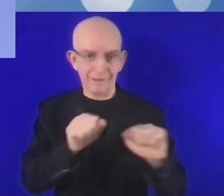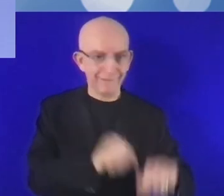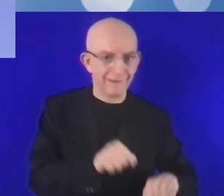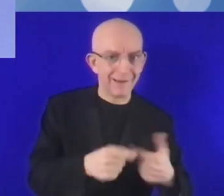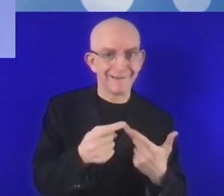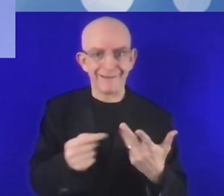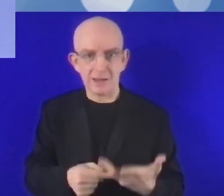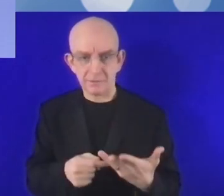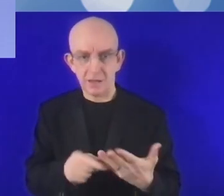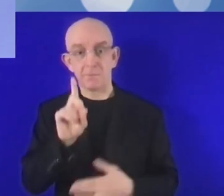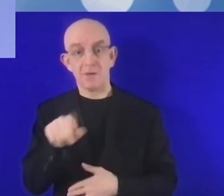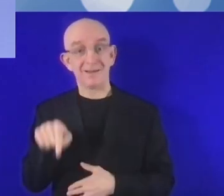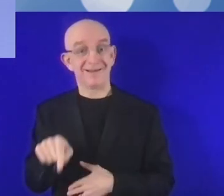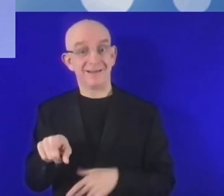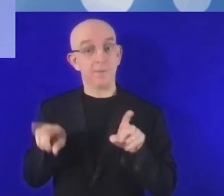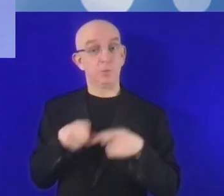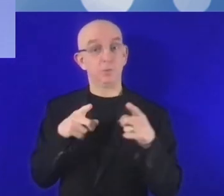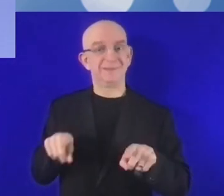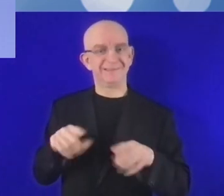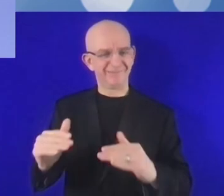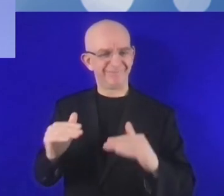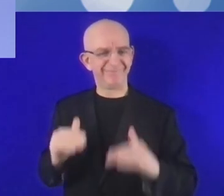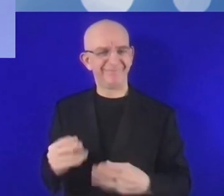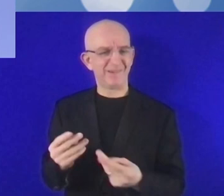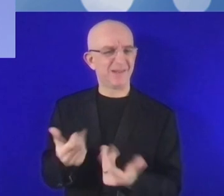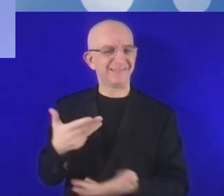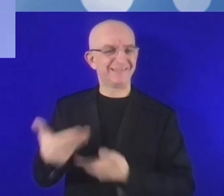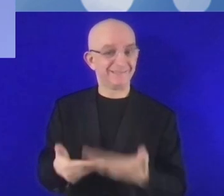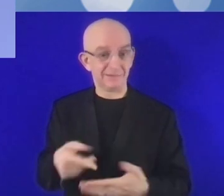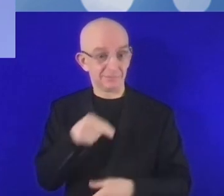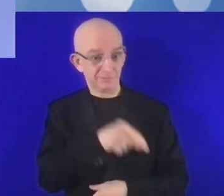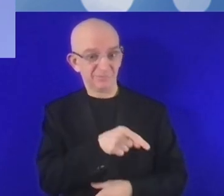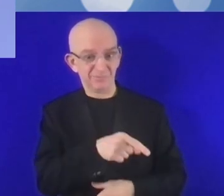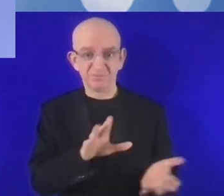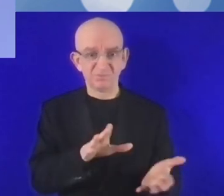нуждаются. Они справляются со всеми своими задачами самостоятельно.